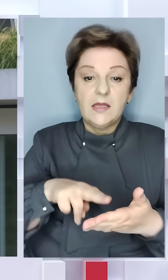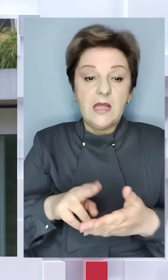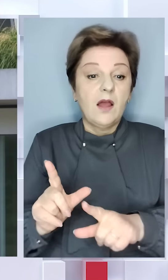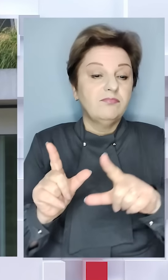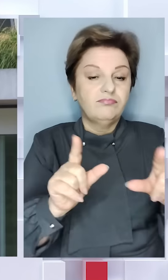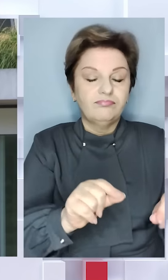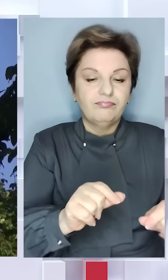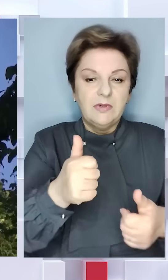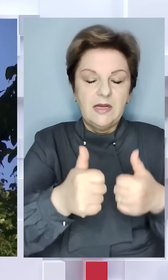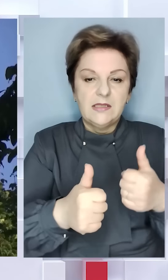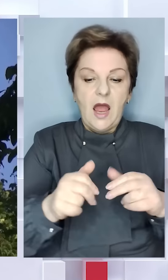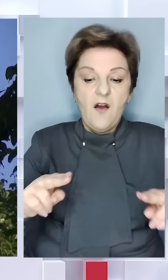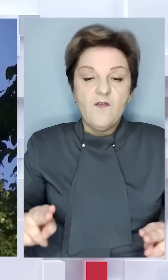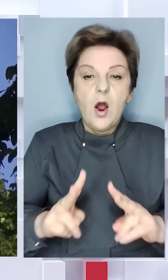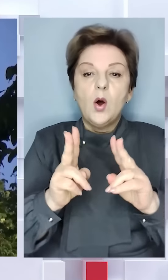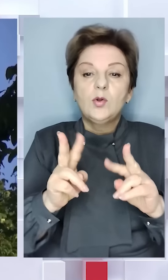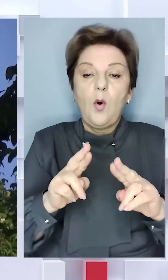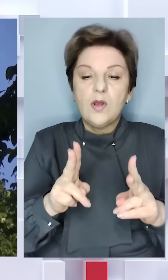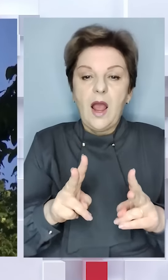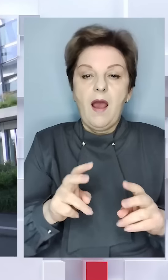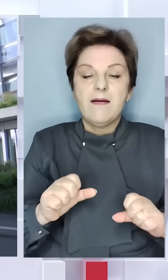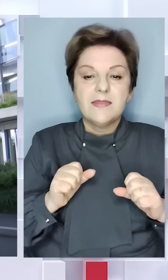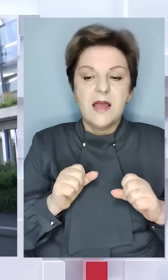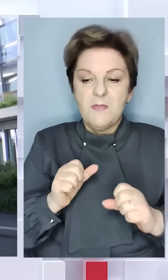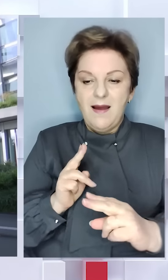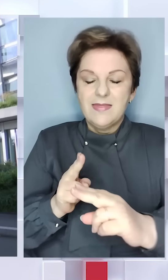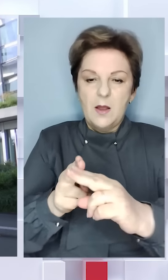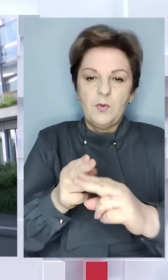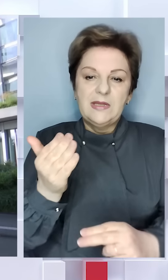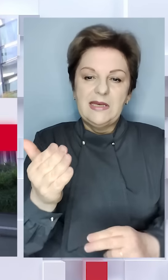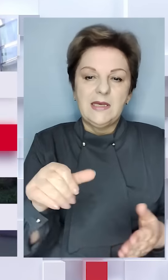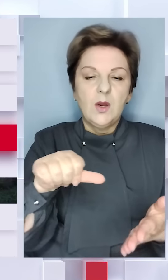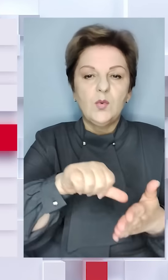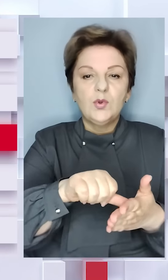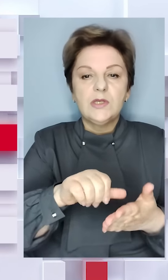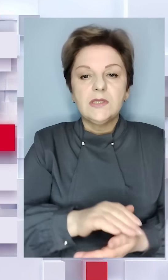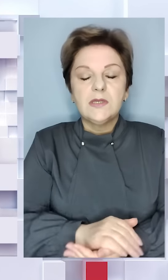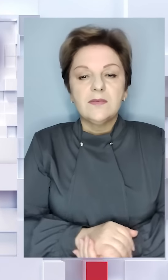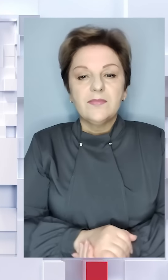Парижі. Хто і як намагається не допустити їхньої участі?